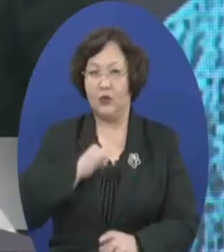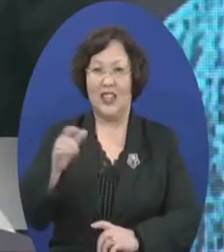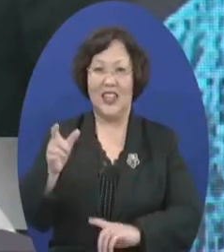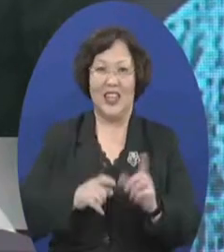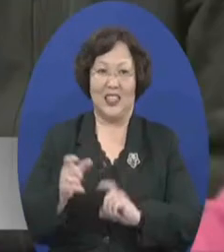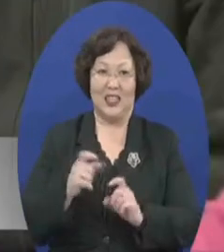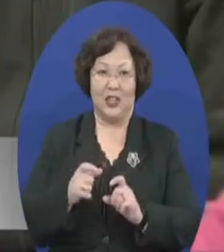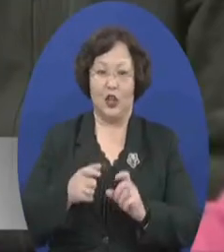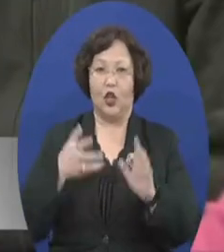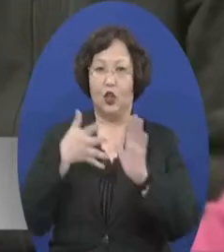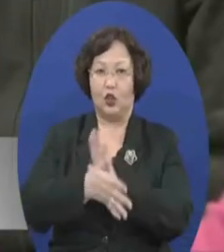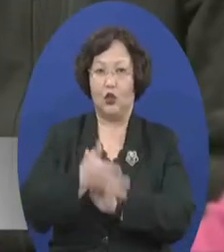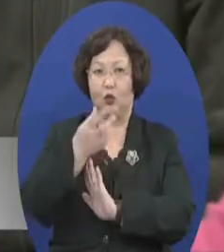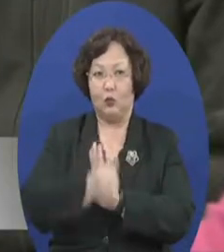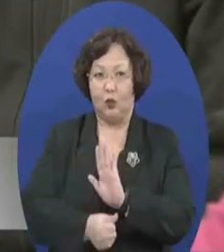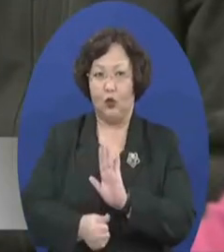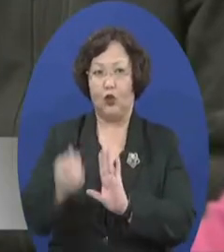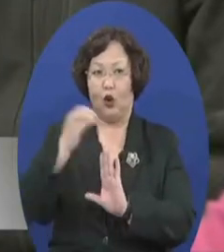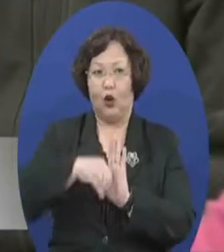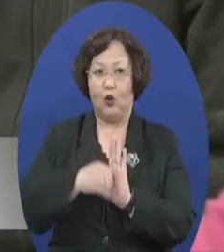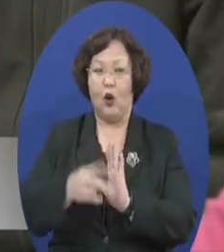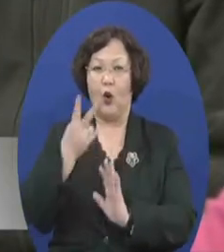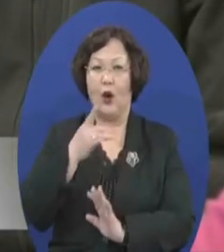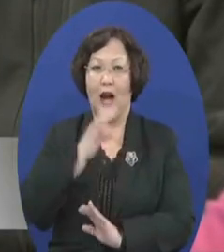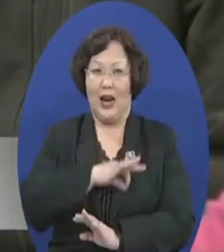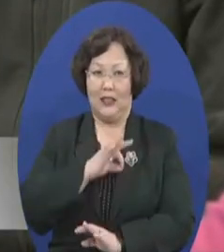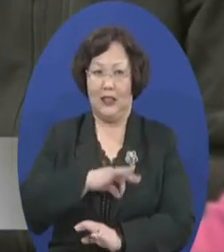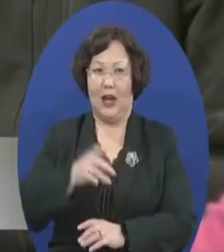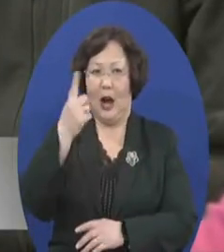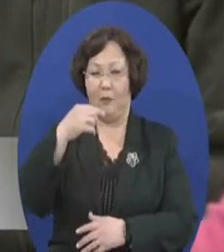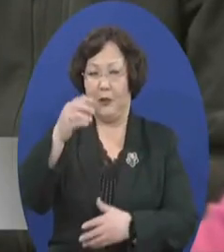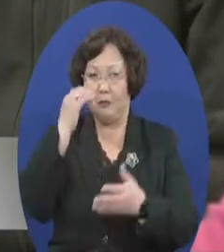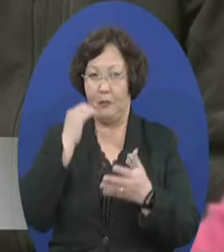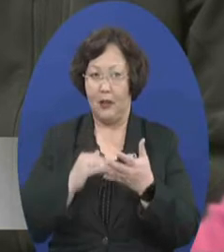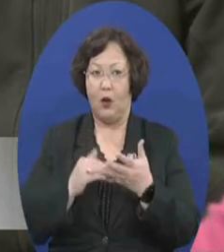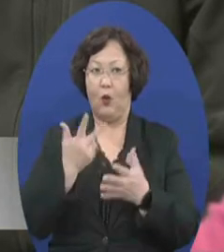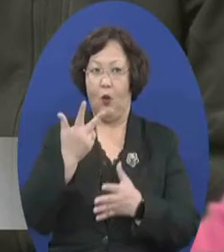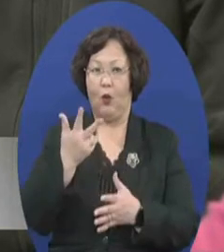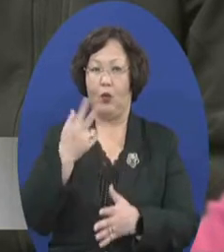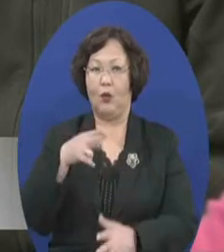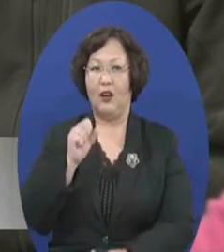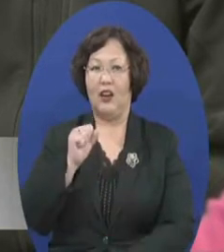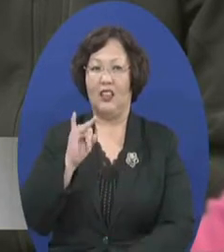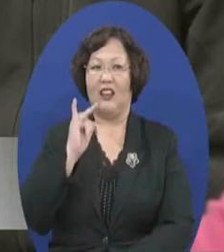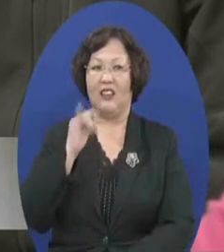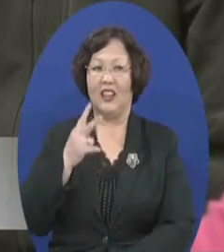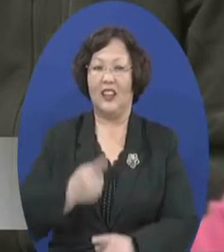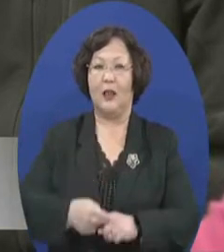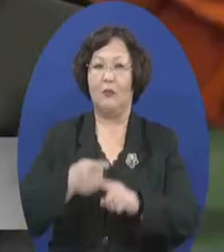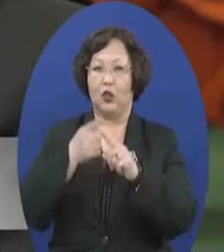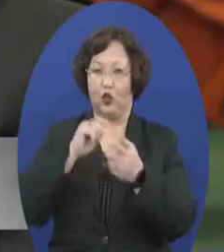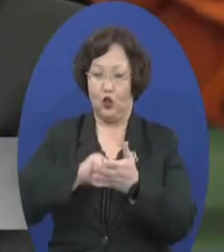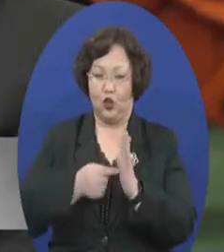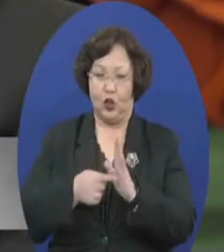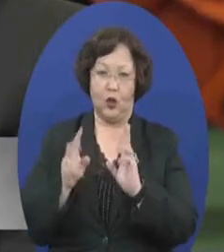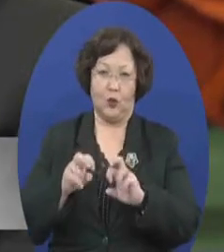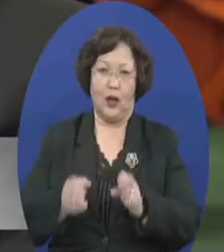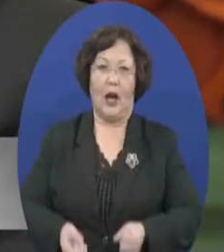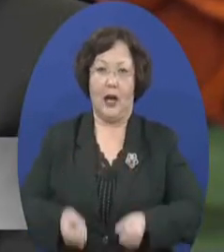болон төсөвт оруулах үр өгөөж багадаа 3 дахин нэмэгдэх тооцоо гарч